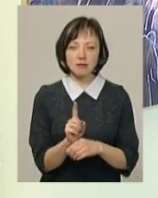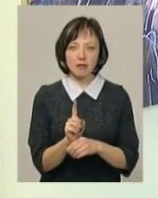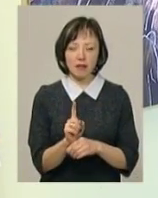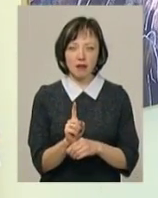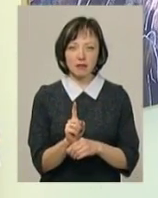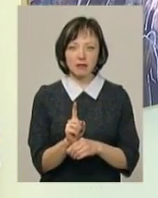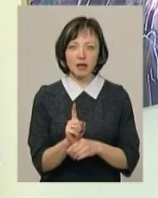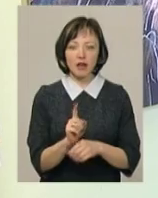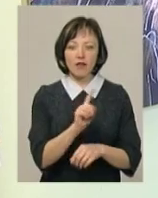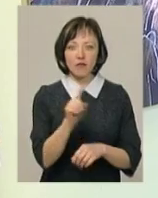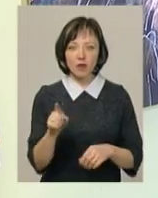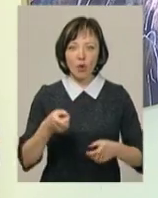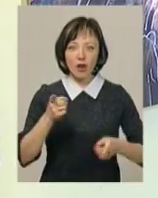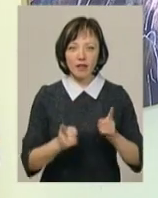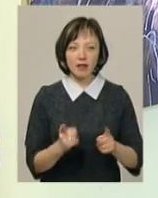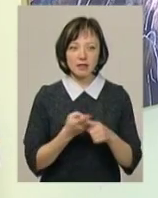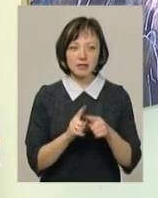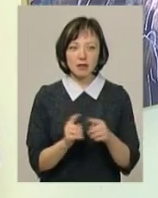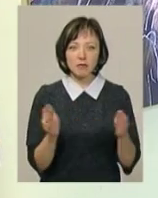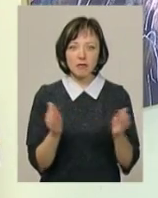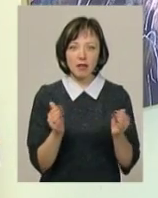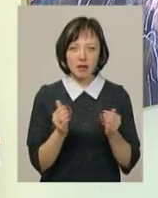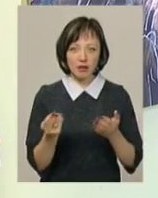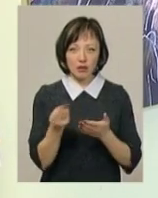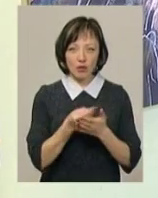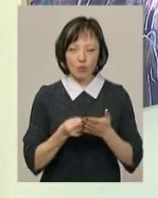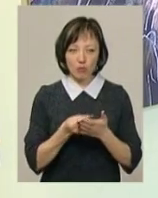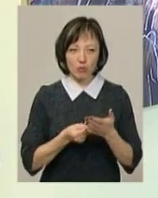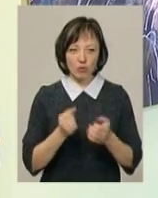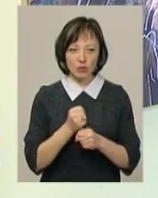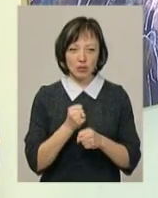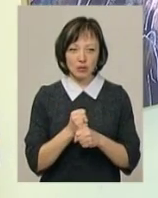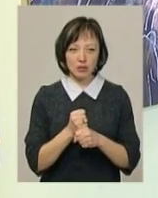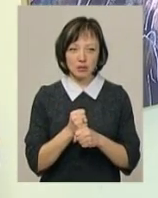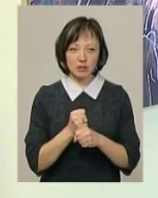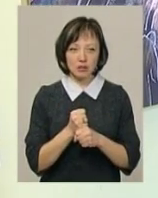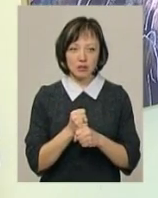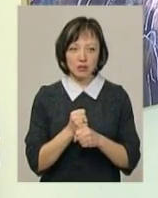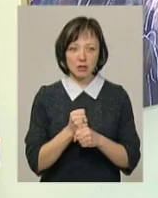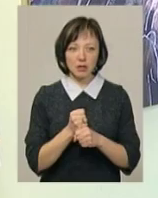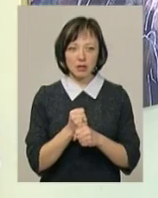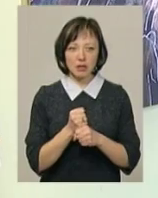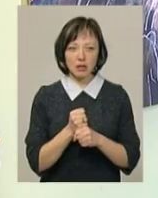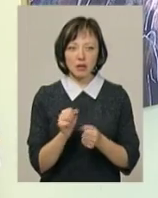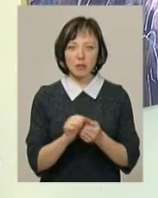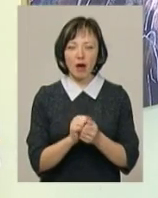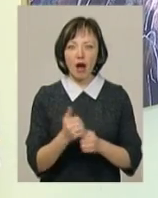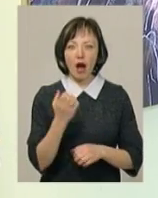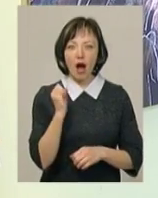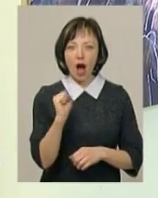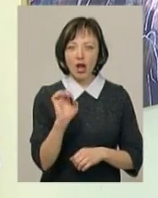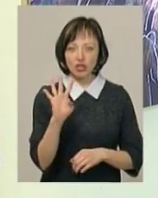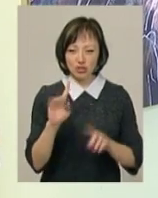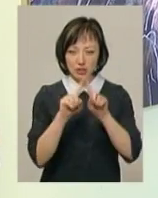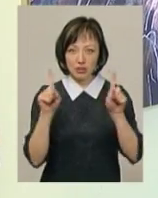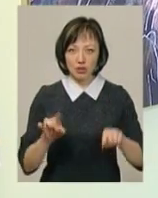Вони взагалі в оригіналі – це невеликі речі, які на аркушах А4 формату